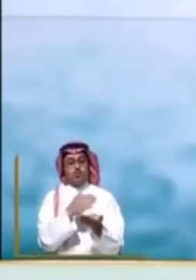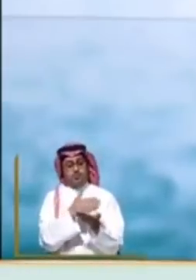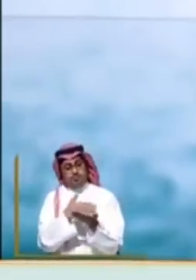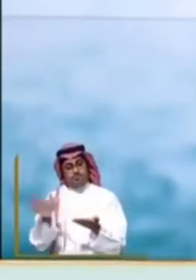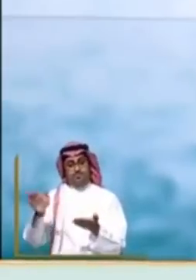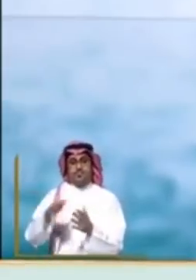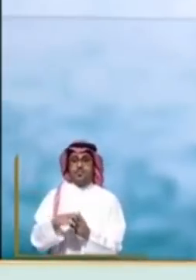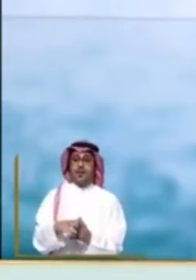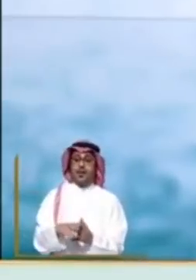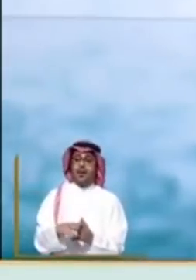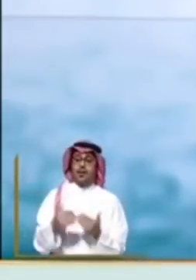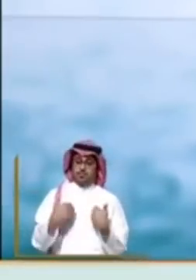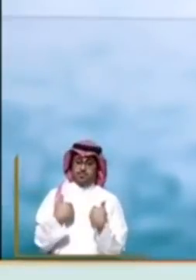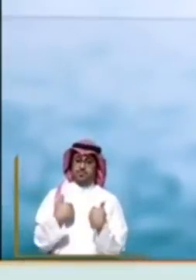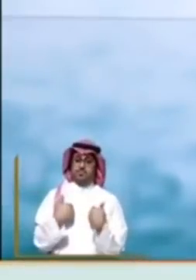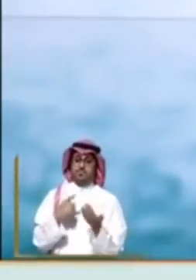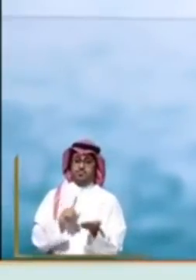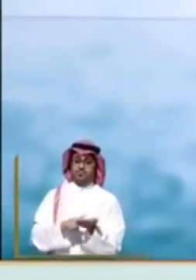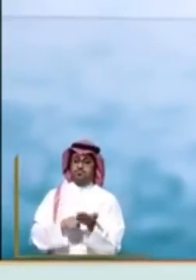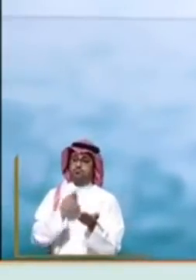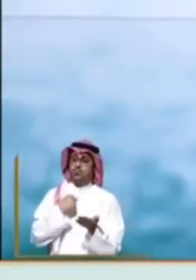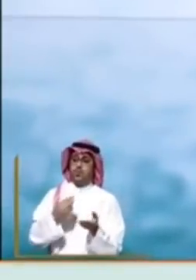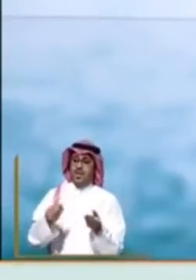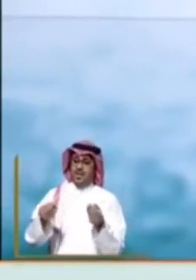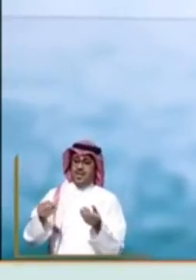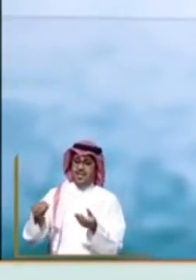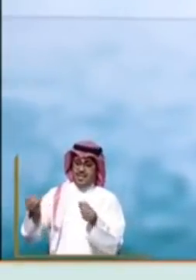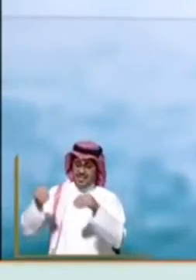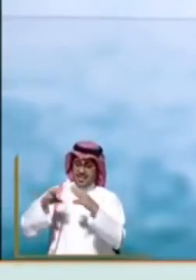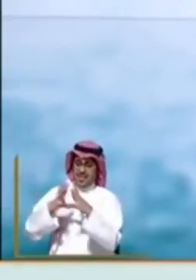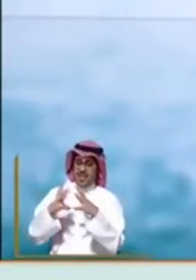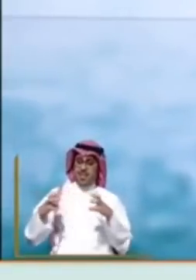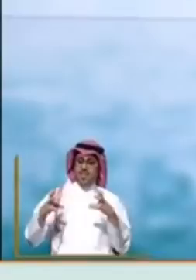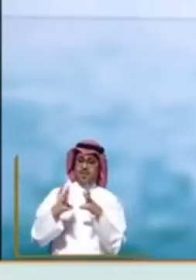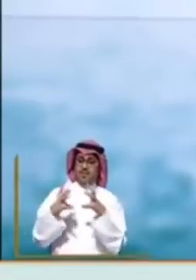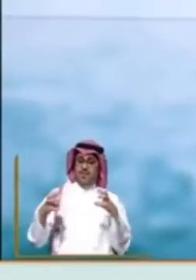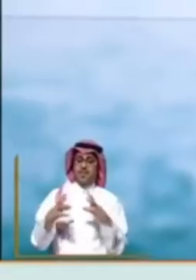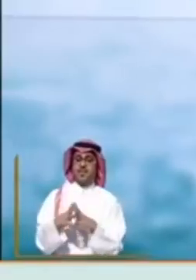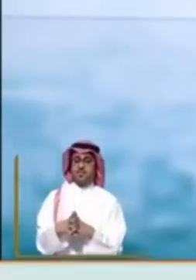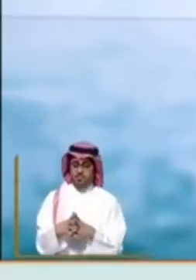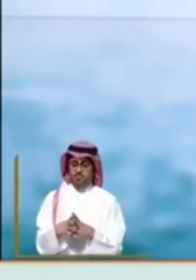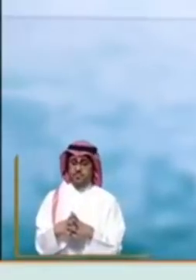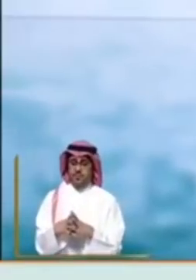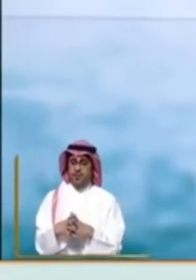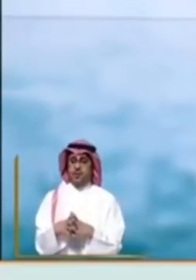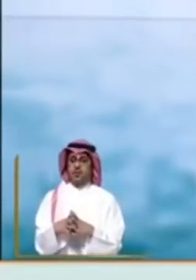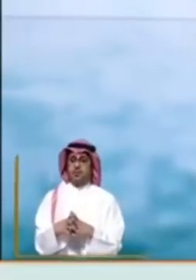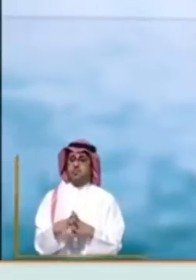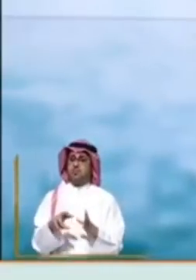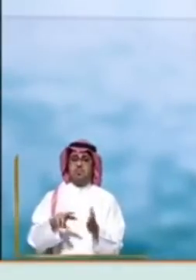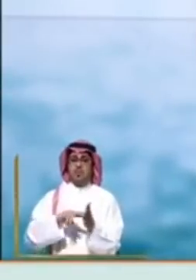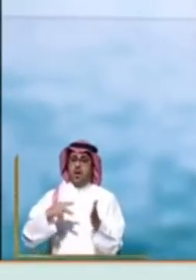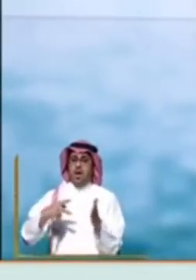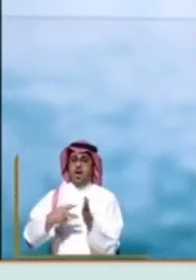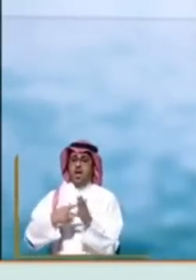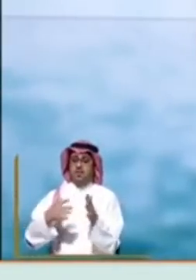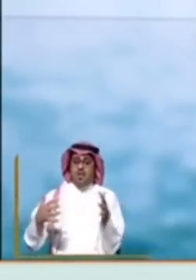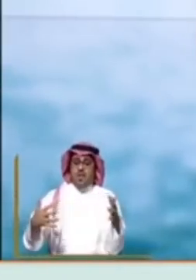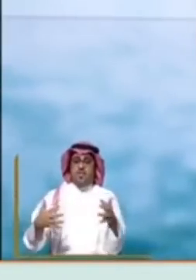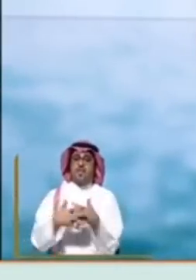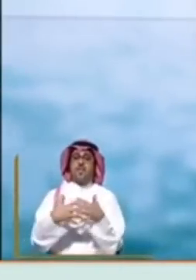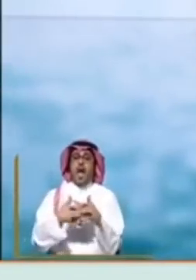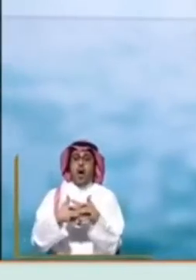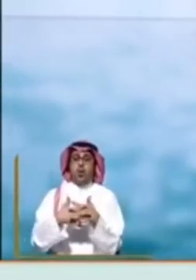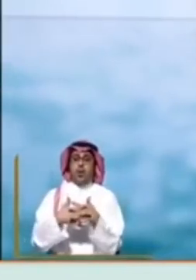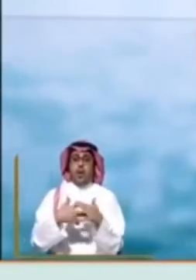الوباء. يا ليت تعطينا وتعطي المشاهد الكريم عن هذا التكامل